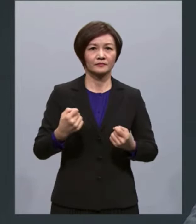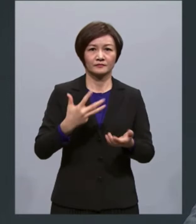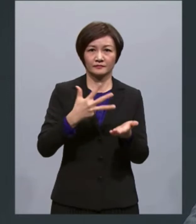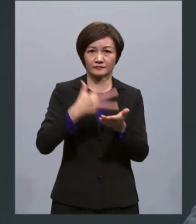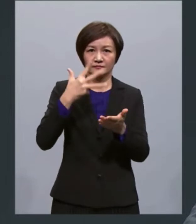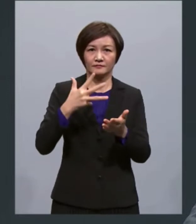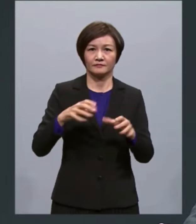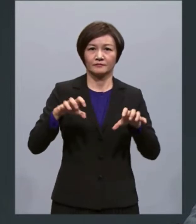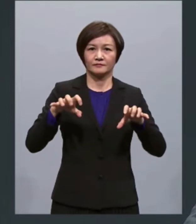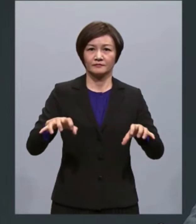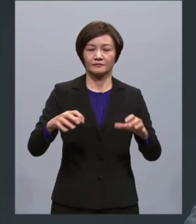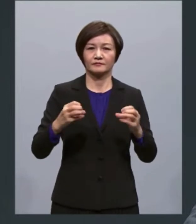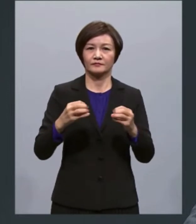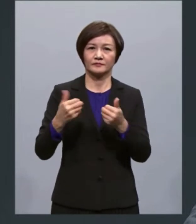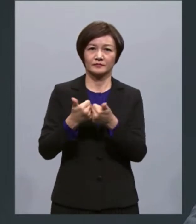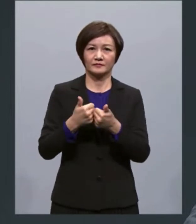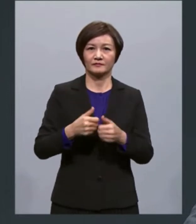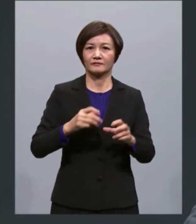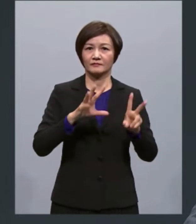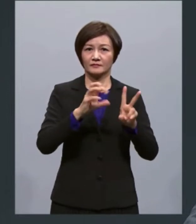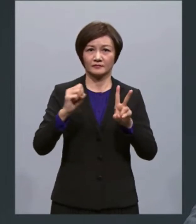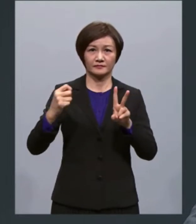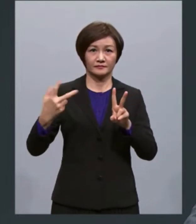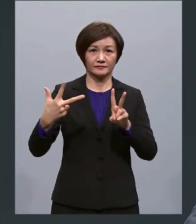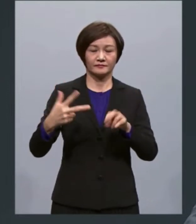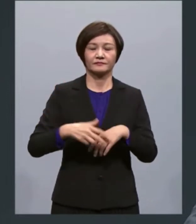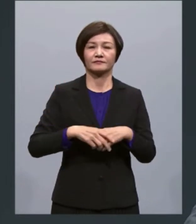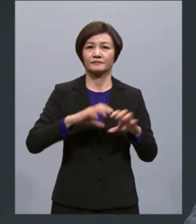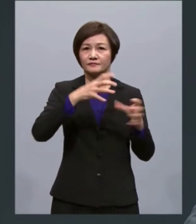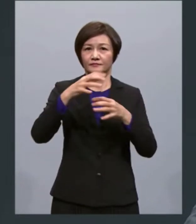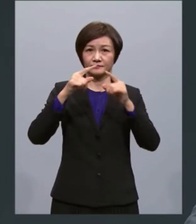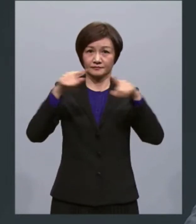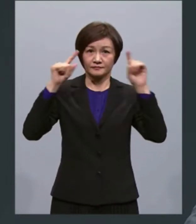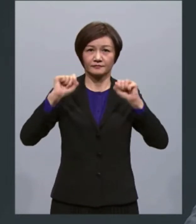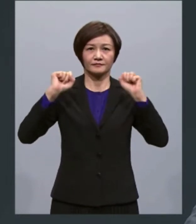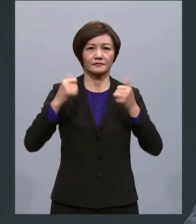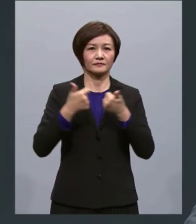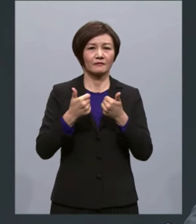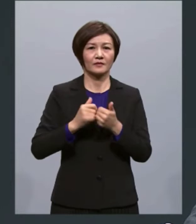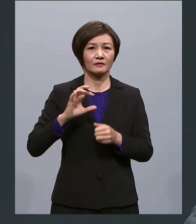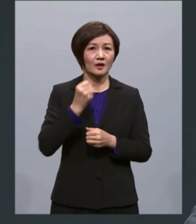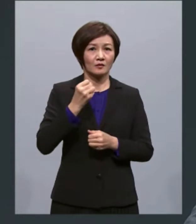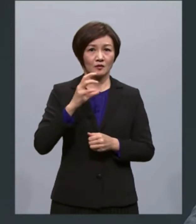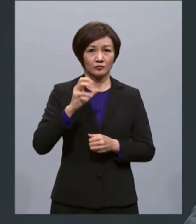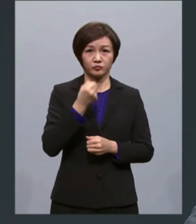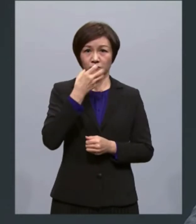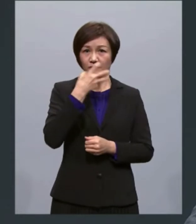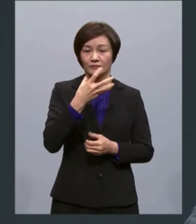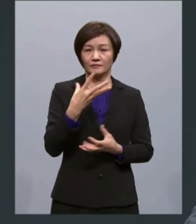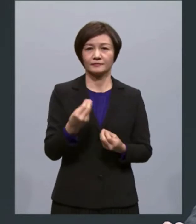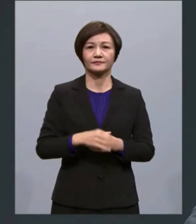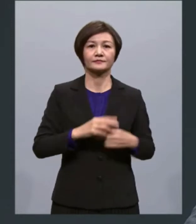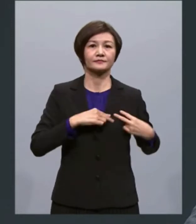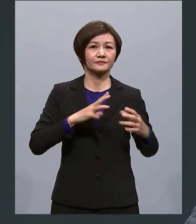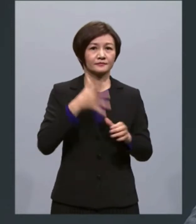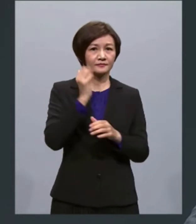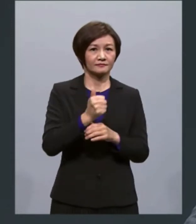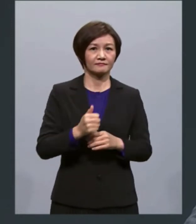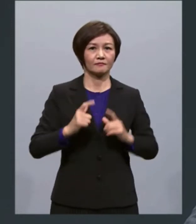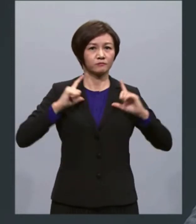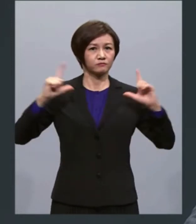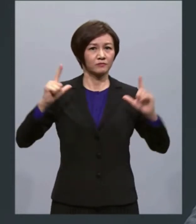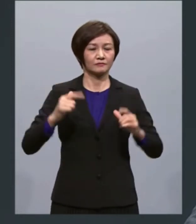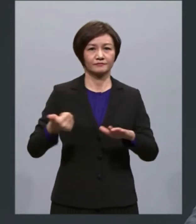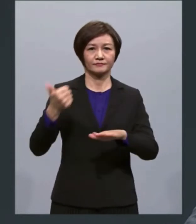的双城论坛跟2017四大运，台湾的权益并没有因此受损。蔡英文总统还以总统的身